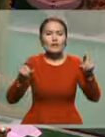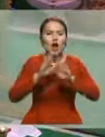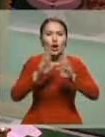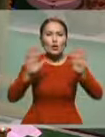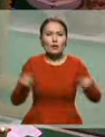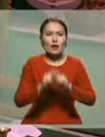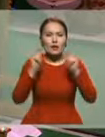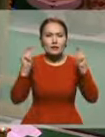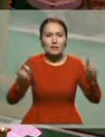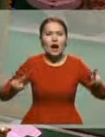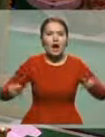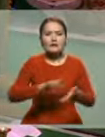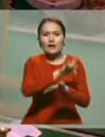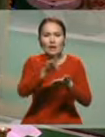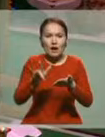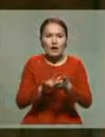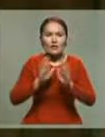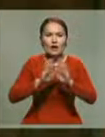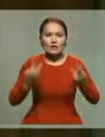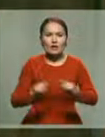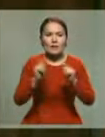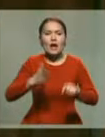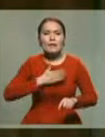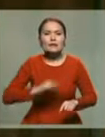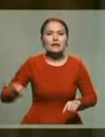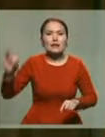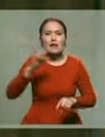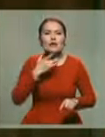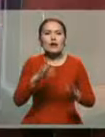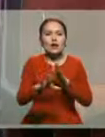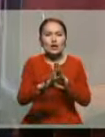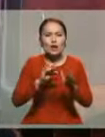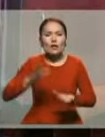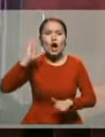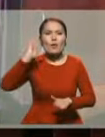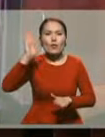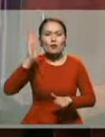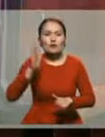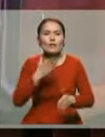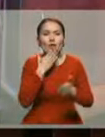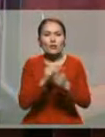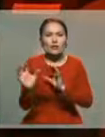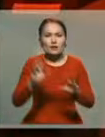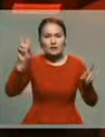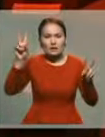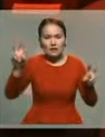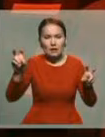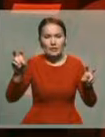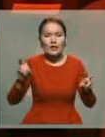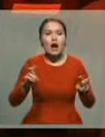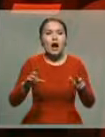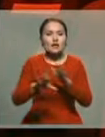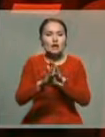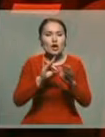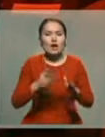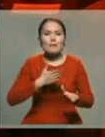қауым өкілдерінің ұстанымы бір, мақсаты ортақ. Біз тарихи таңдау жасай отыра болашағымызды бағамдаймыз дейді еліміздің белгілі тұлғалары. Сәлеу